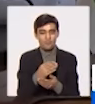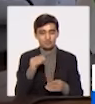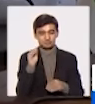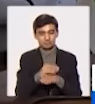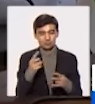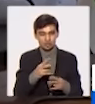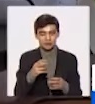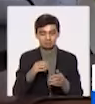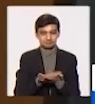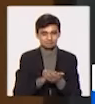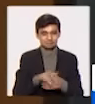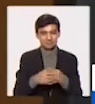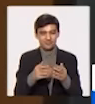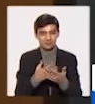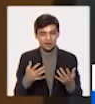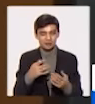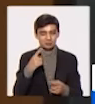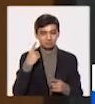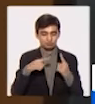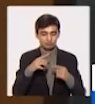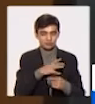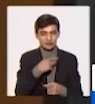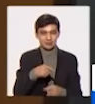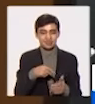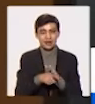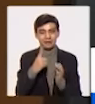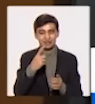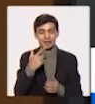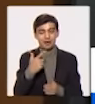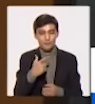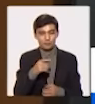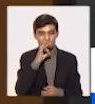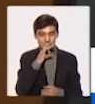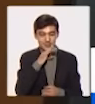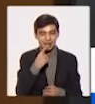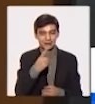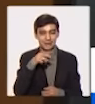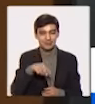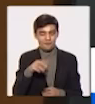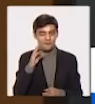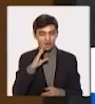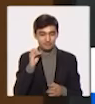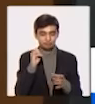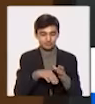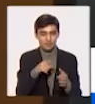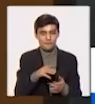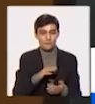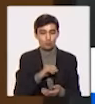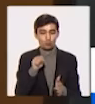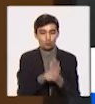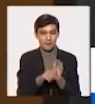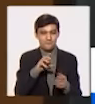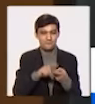өнімдерге ерекше мән беруде. Бұл өнімнің 1 граммдық таблеткасының өзін 1 литр суға ерітсе вирусты өлтіреді.